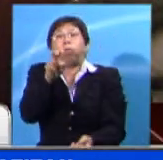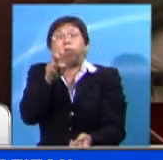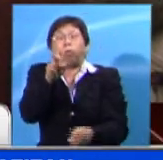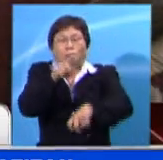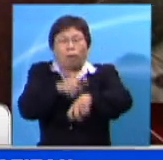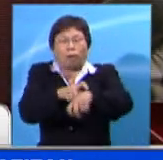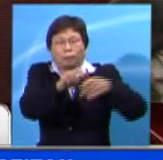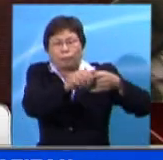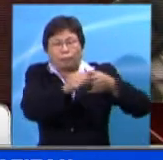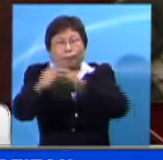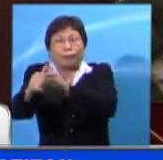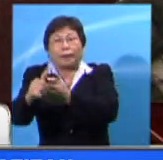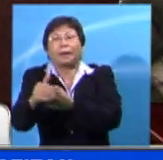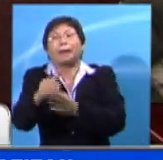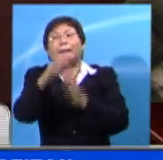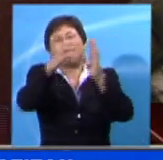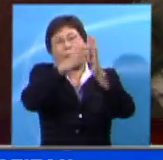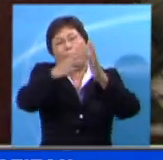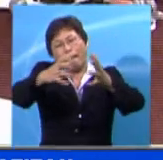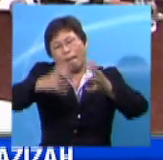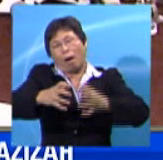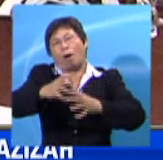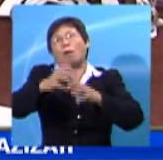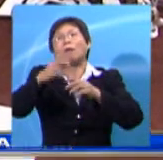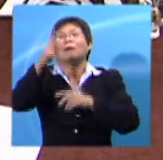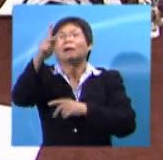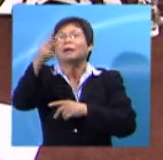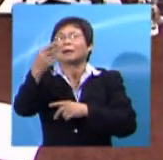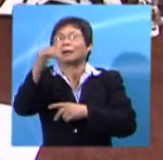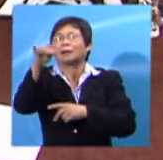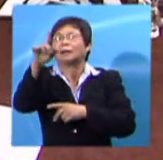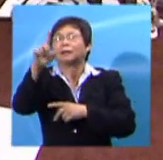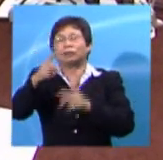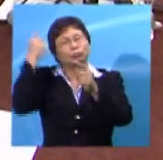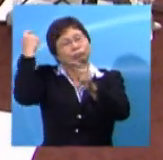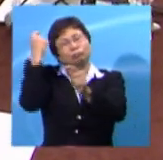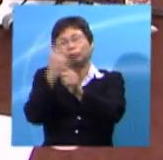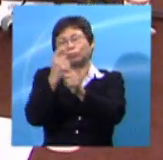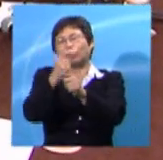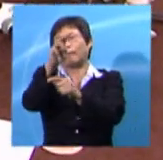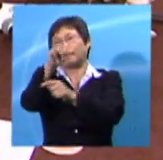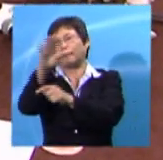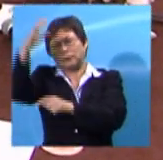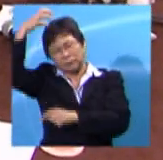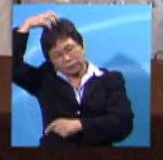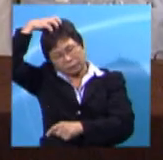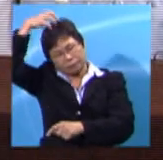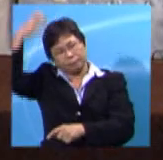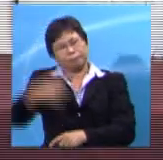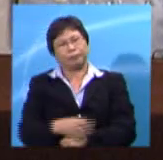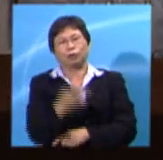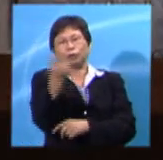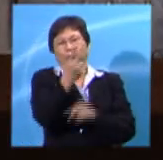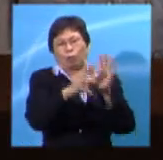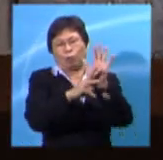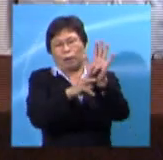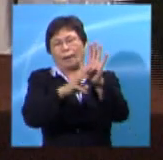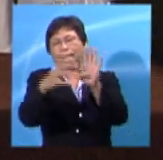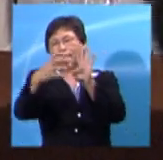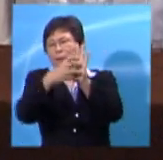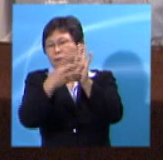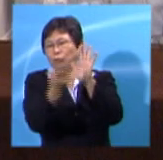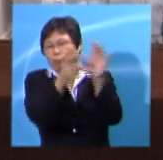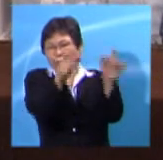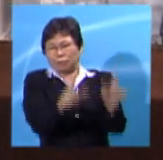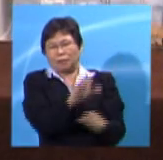ketika kepimpinan tertinggi pas mahu Tan Sri Khalid terus kekal sebagai Menteri besar Selangor dua wakil pas iaitu